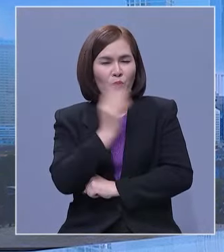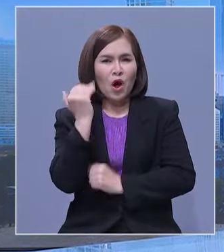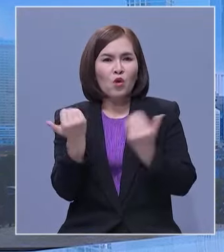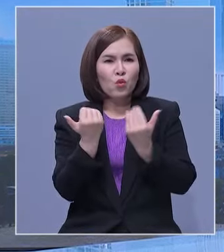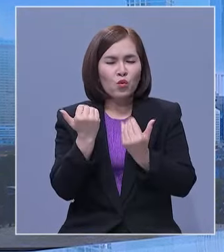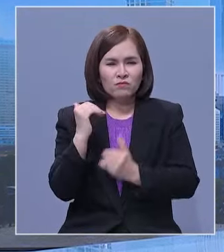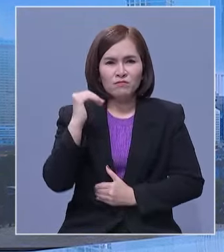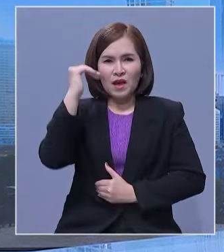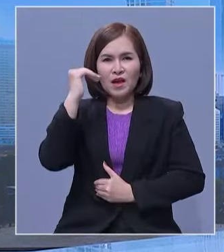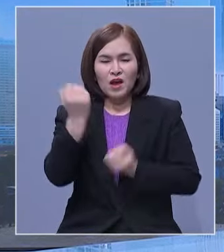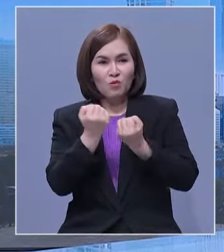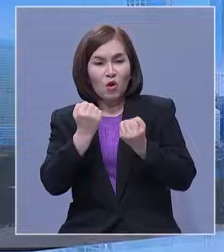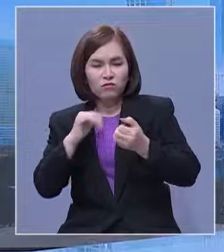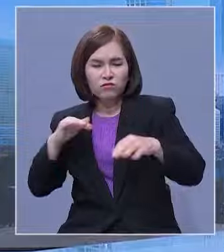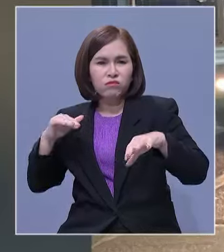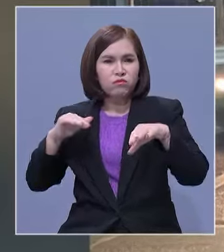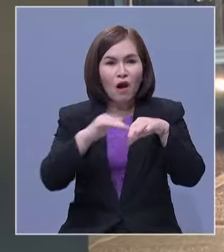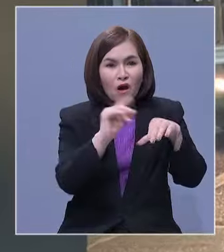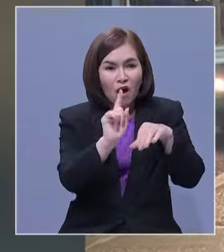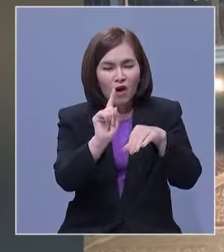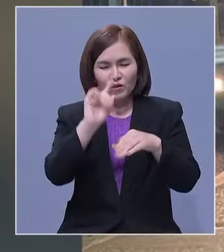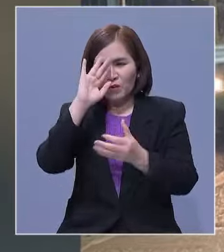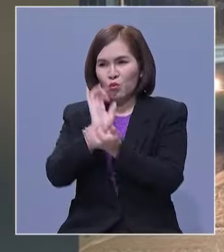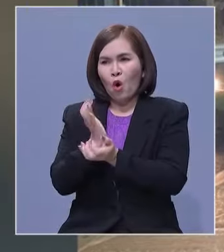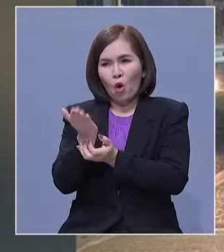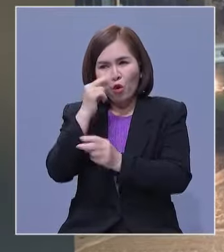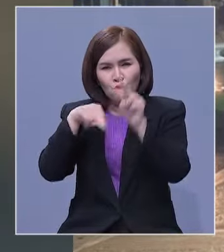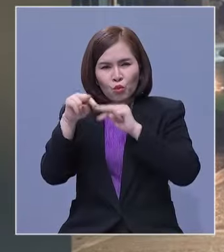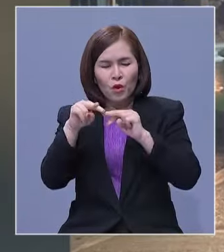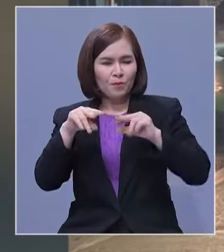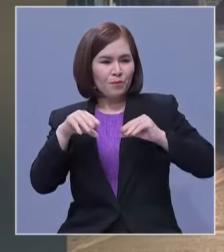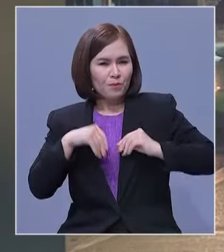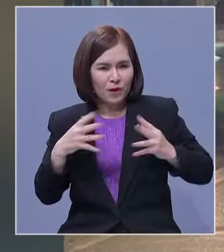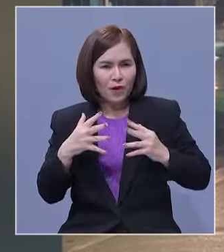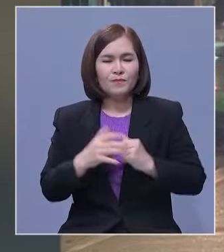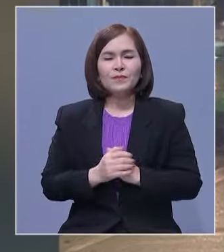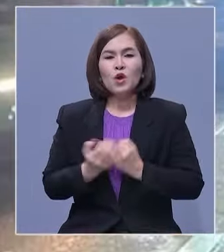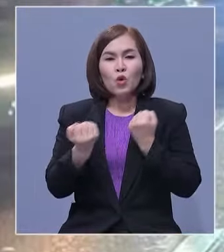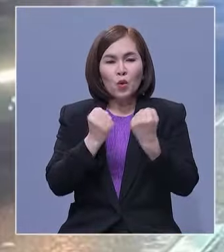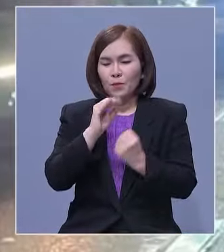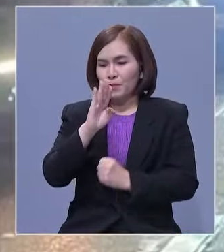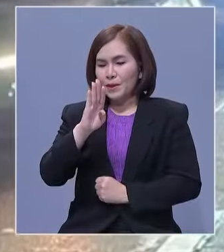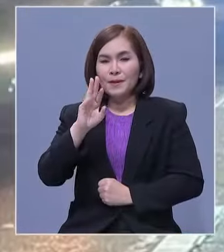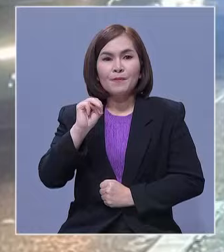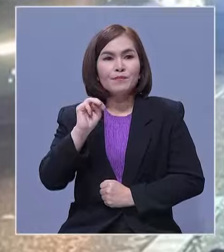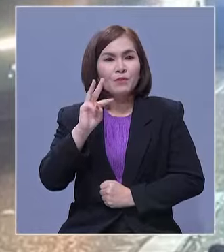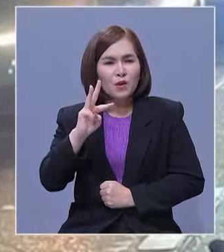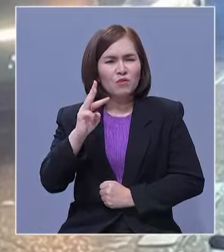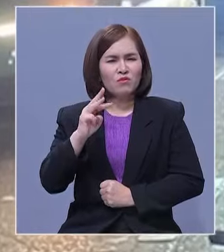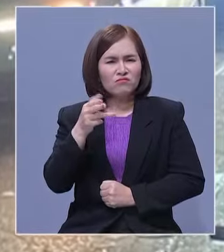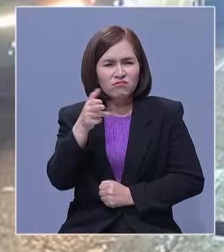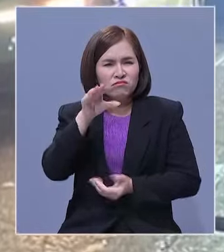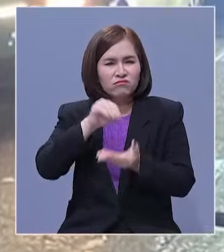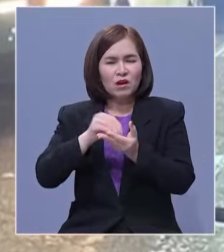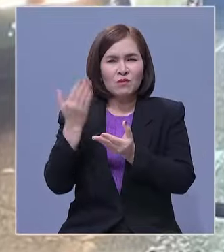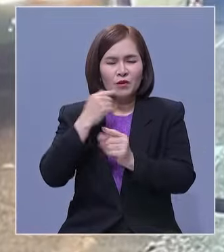ตำรวจอ่ะพูดง่ายๆเหมือนกับไม่ยอมไม่ยอมตรวจแอลกอฮอล์ภาพนี้ค่ะรถ BMWตั้งแต่เมื่อวันที่ 18เมษายน